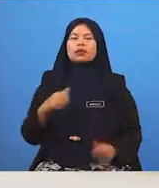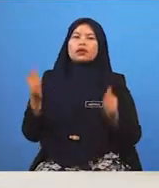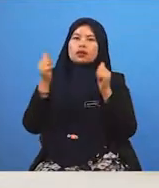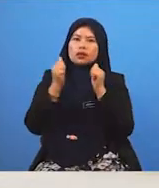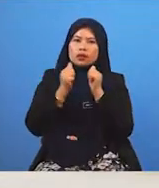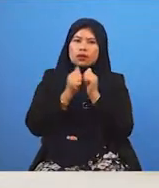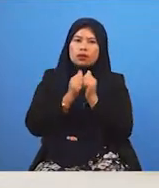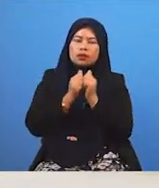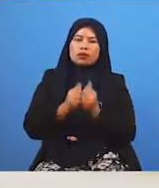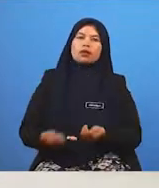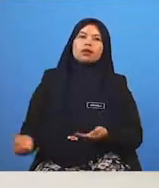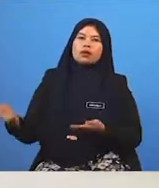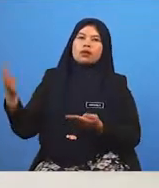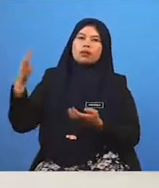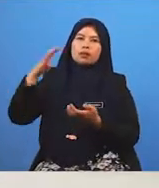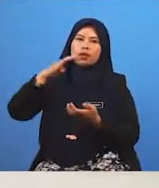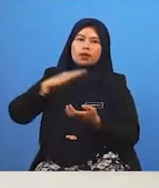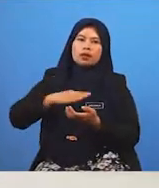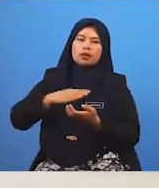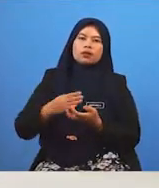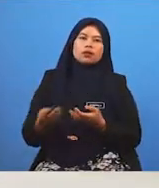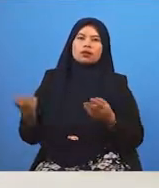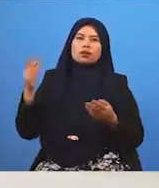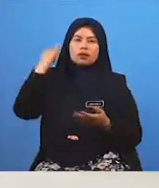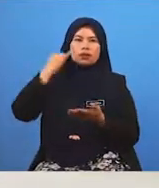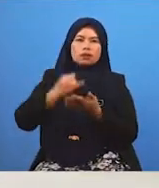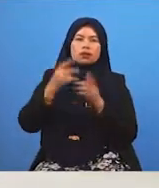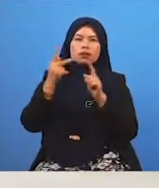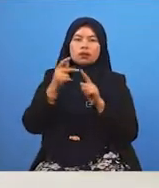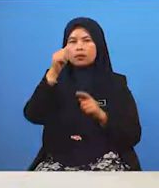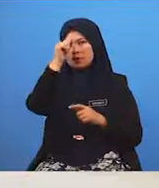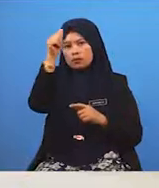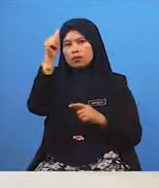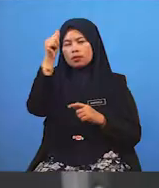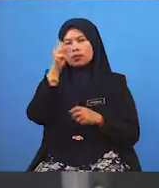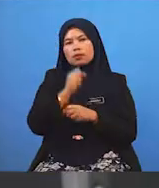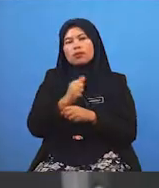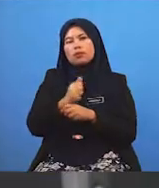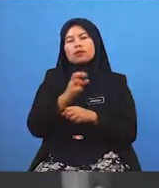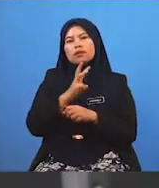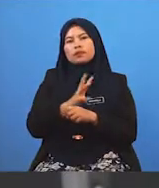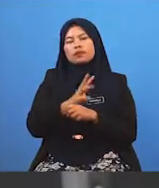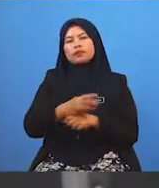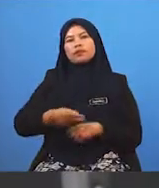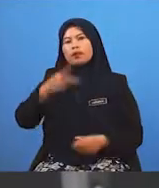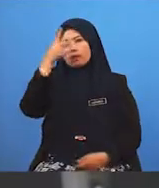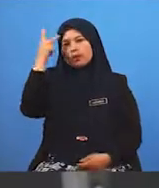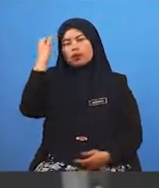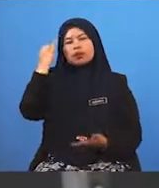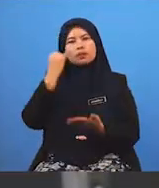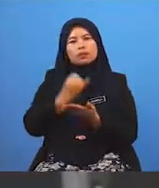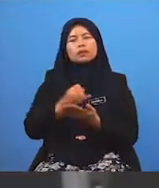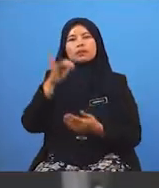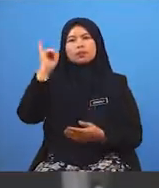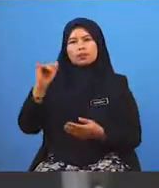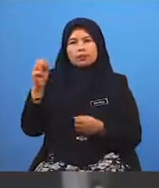bekalan keimanan dan ketakwaan kepada Allah Subhanahu wa taala. Ini kerana iman yang sempurna